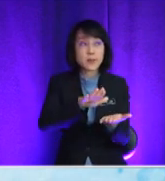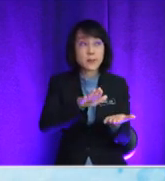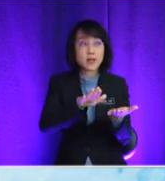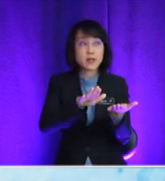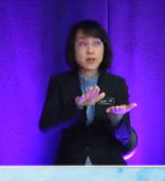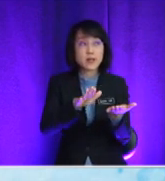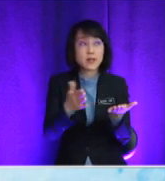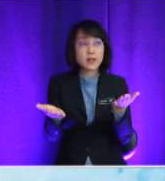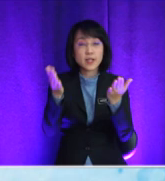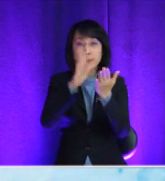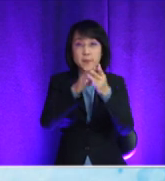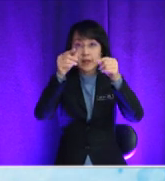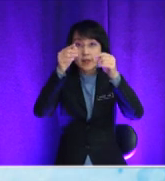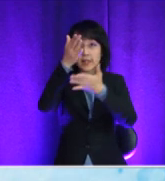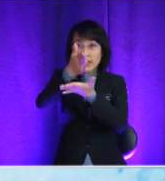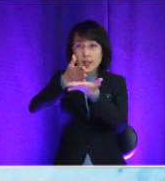lipat garis tengah